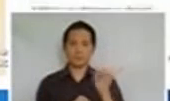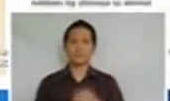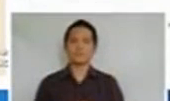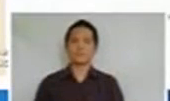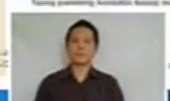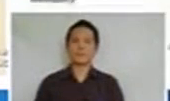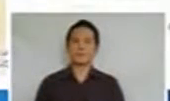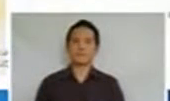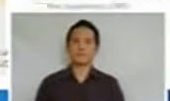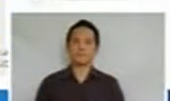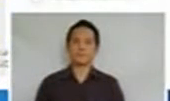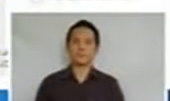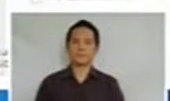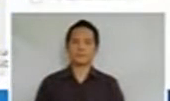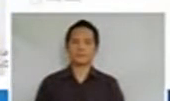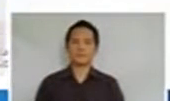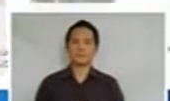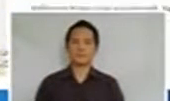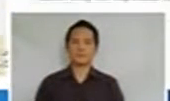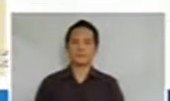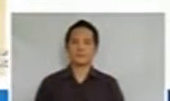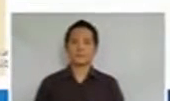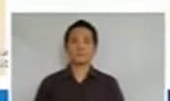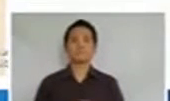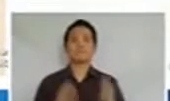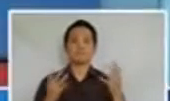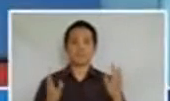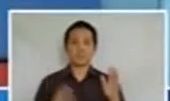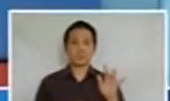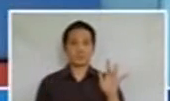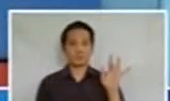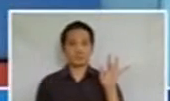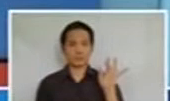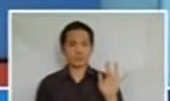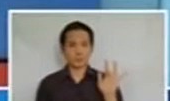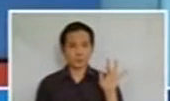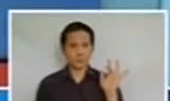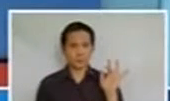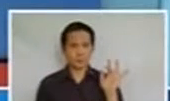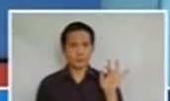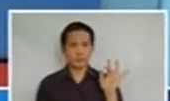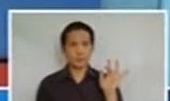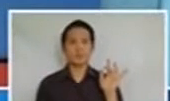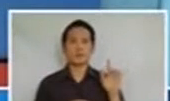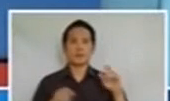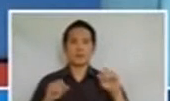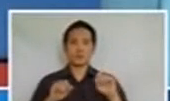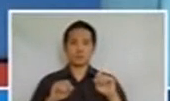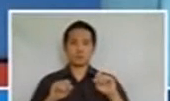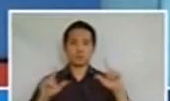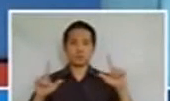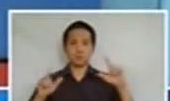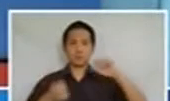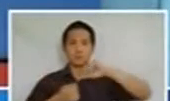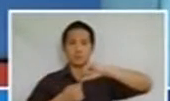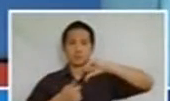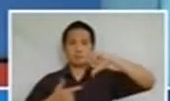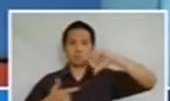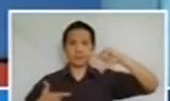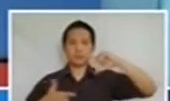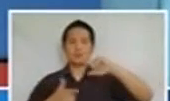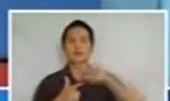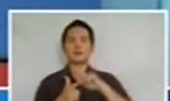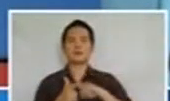online. Opo, ASEC, paano naman kung halimbawa hindi ka makapag-online itong ating mga